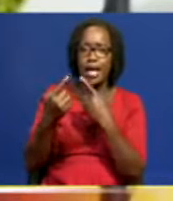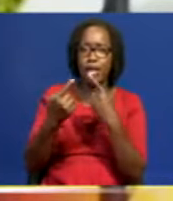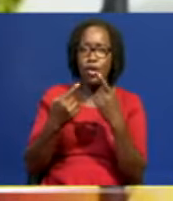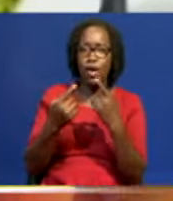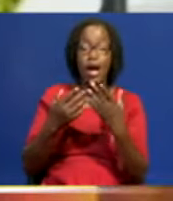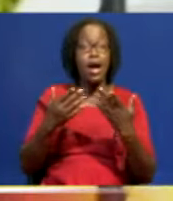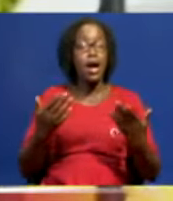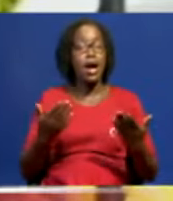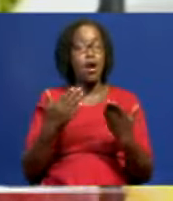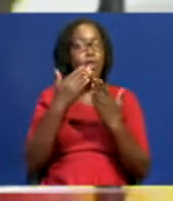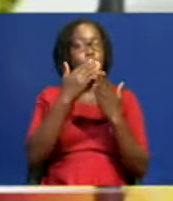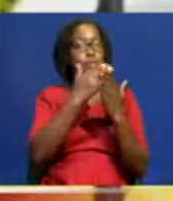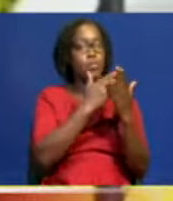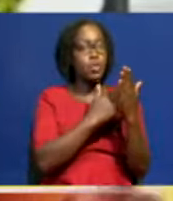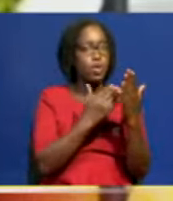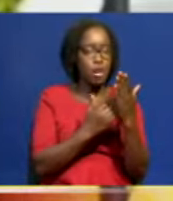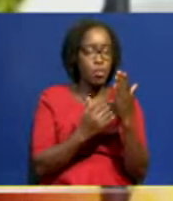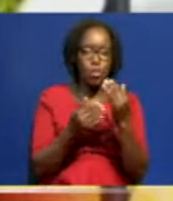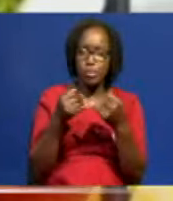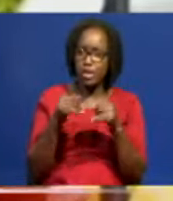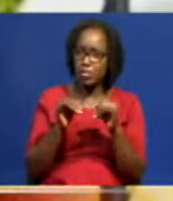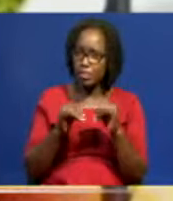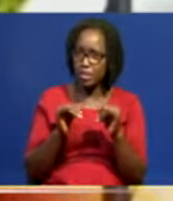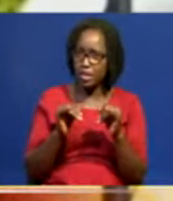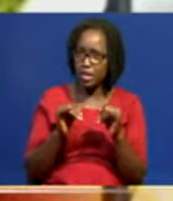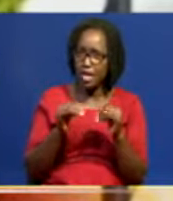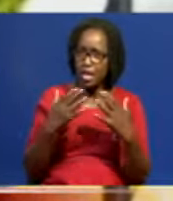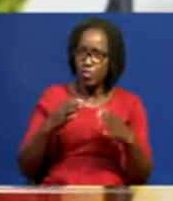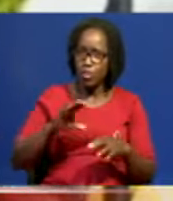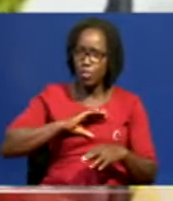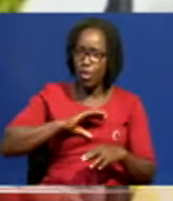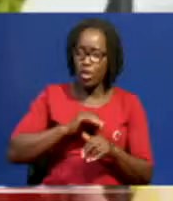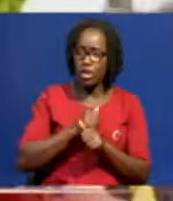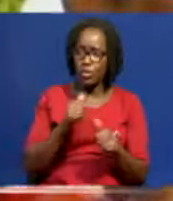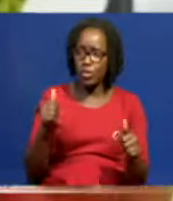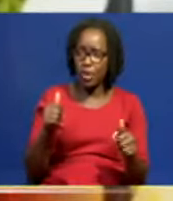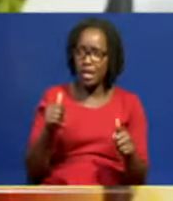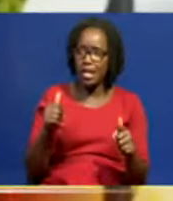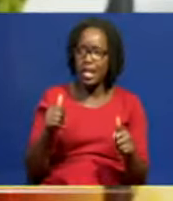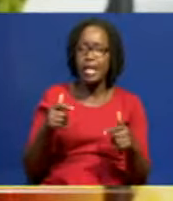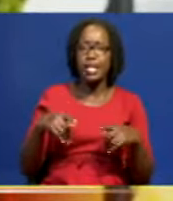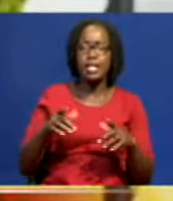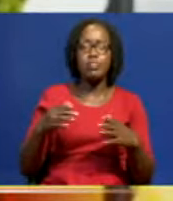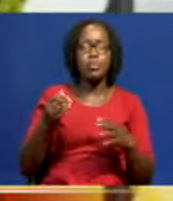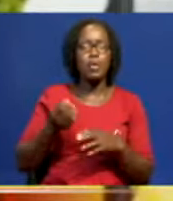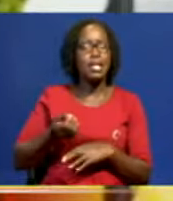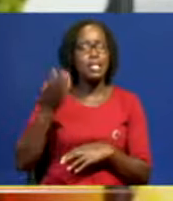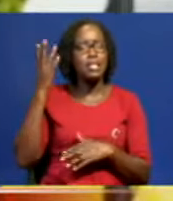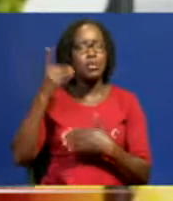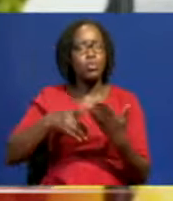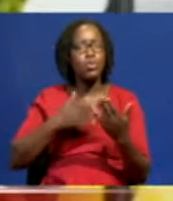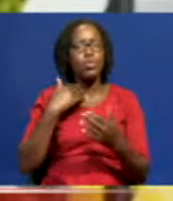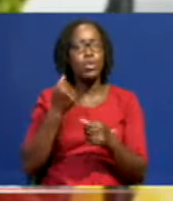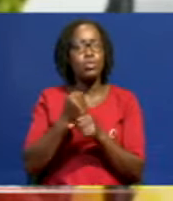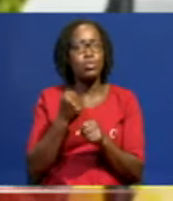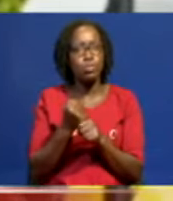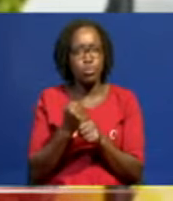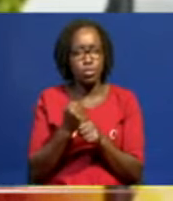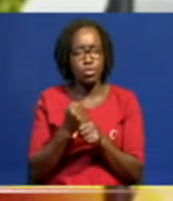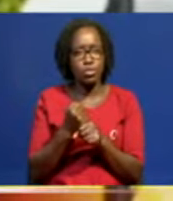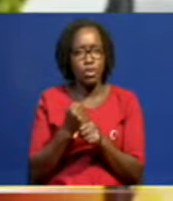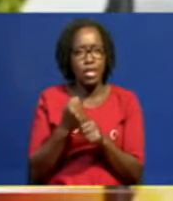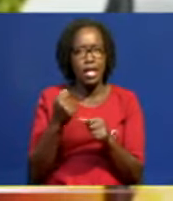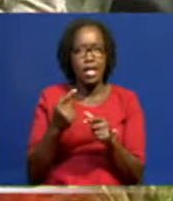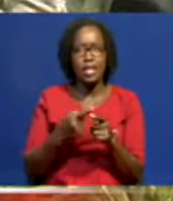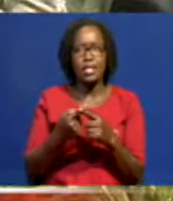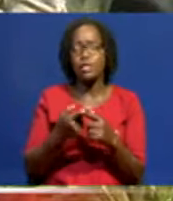how this program is going to be rolled out. People own it properly. Let people understand what you want to do. Then